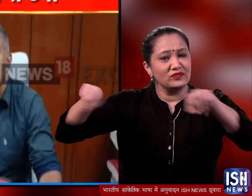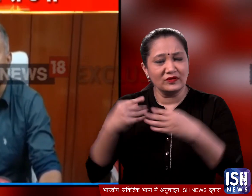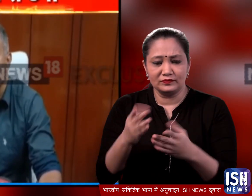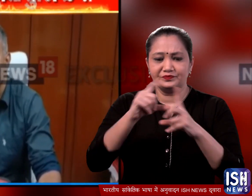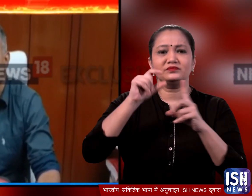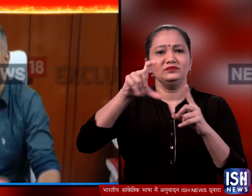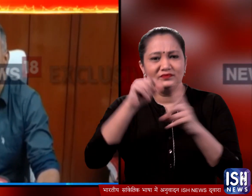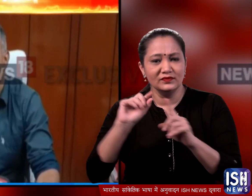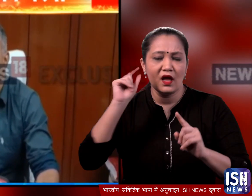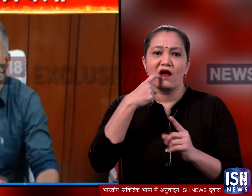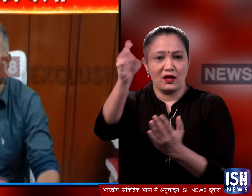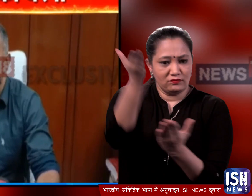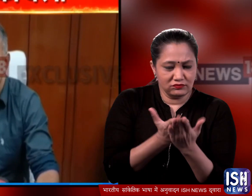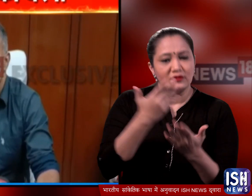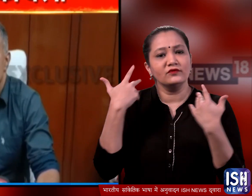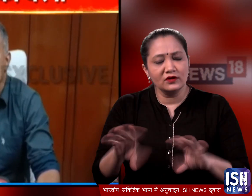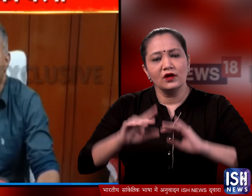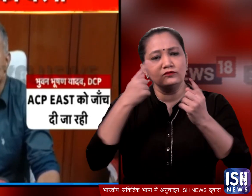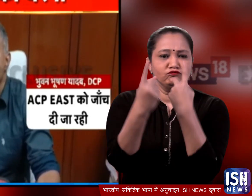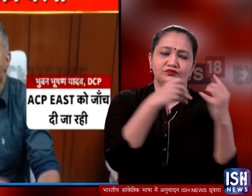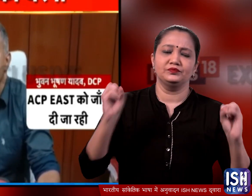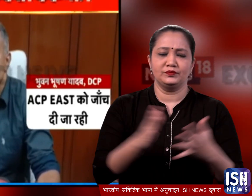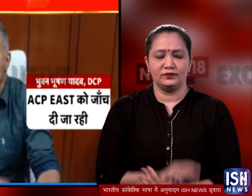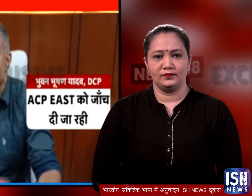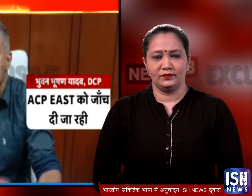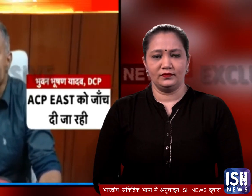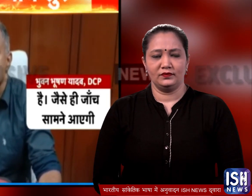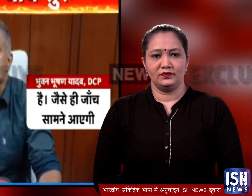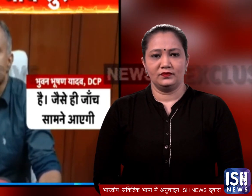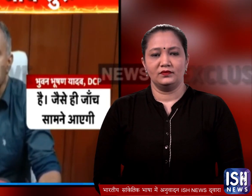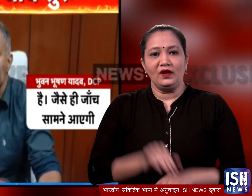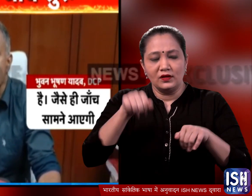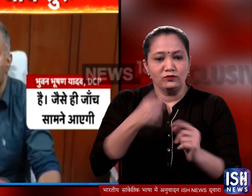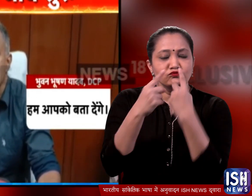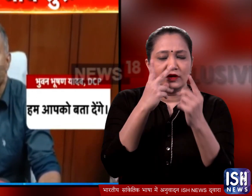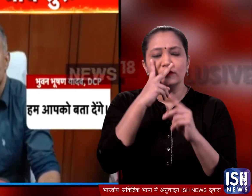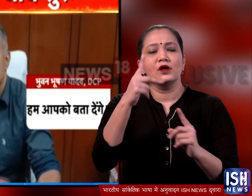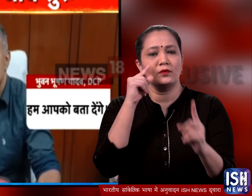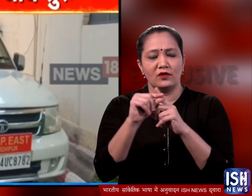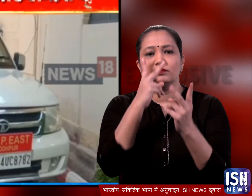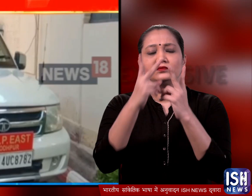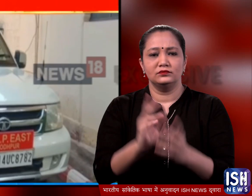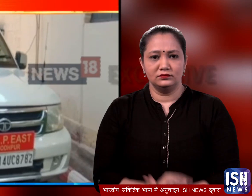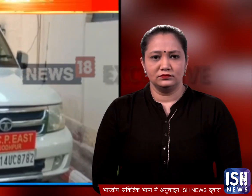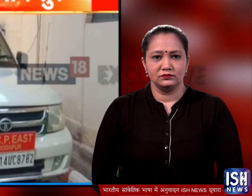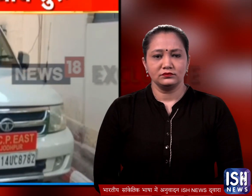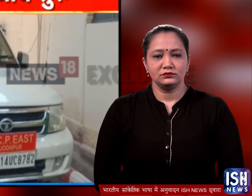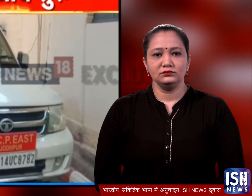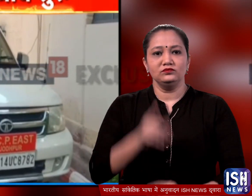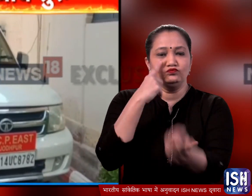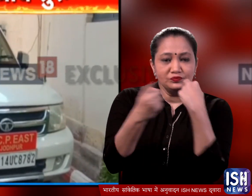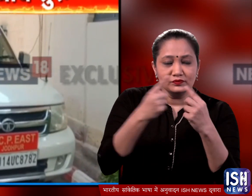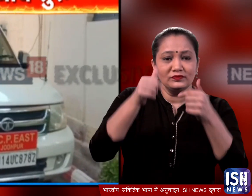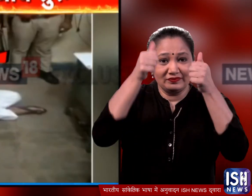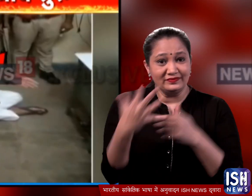हालांकि डीसीपी को जैसे ही शिकायत मिली मामले की जांच शुरू हो गई। एसीपी ईस्ट को जांच दी जा रही है, जैसी जांच सामने आएगी हम आपको बता देंगे। बताया गया कि इसकी जांच